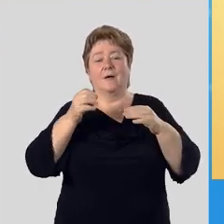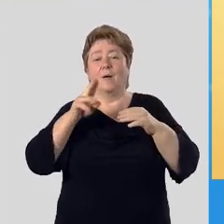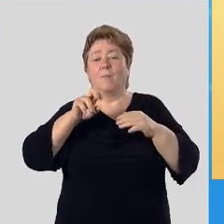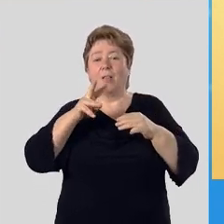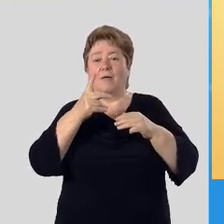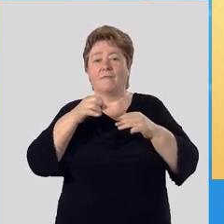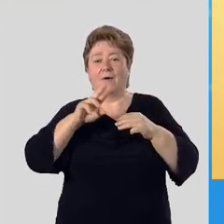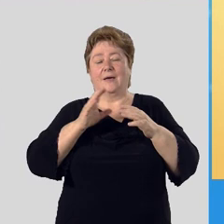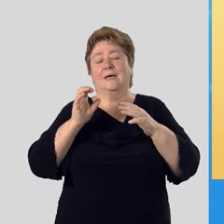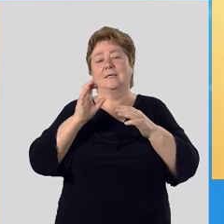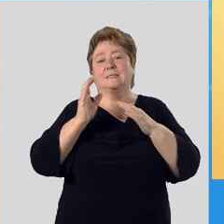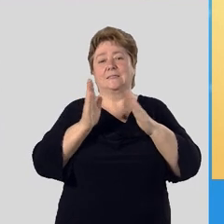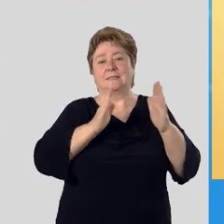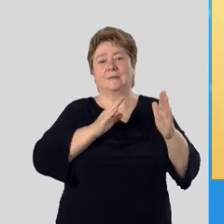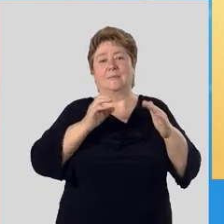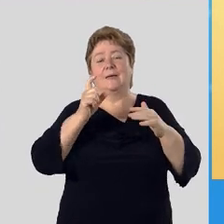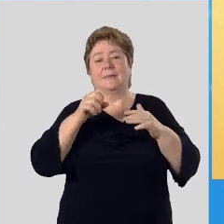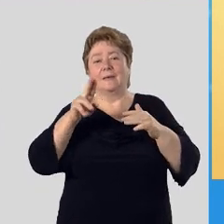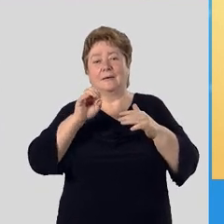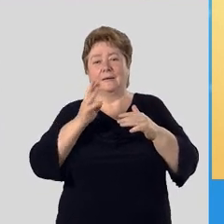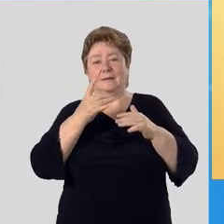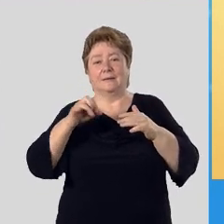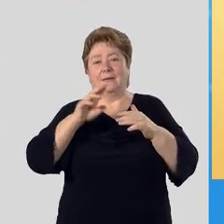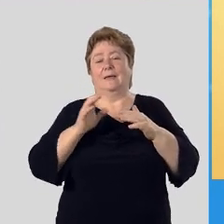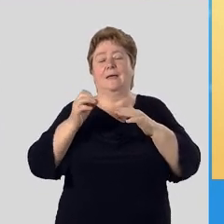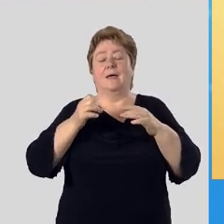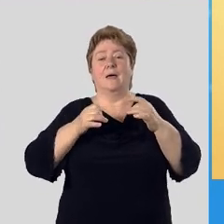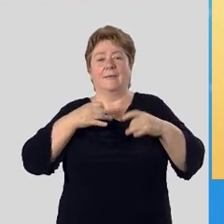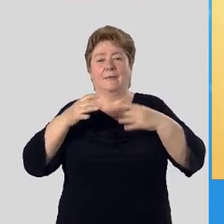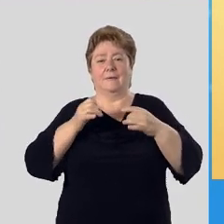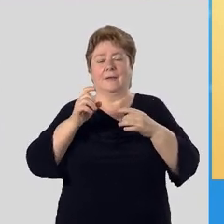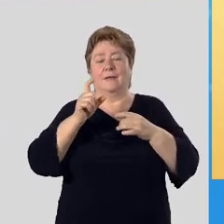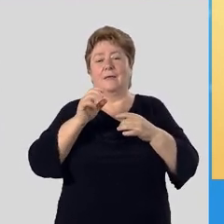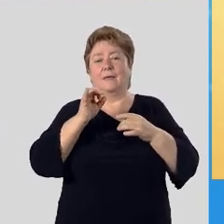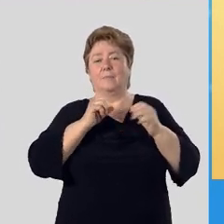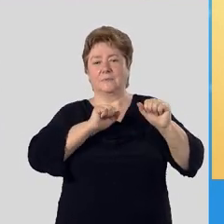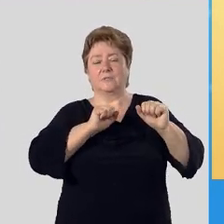половой системой, эндокринной, нервной и иммунной системой.